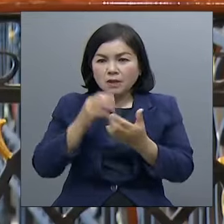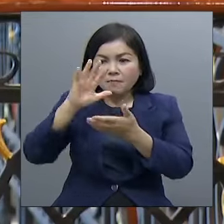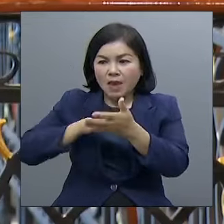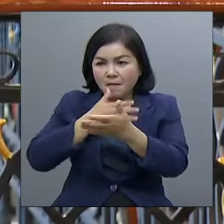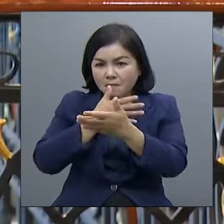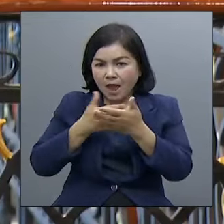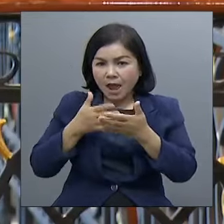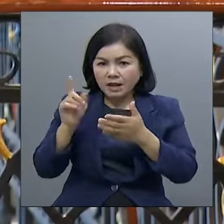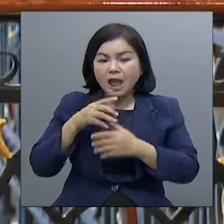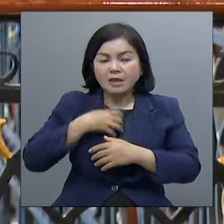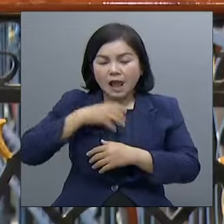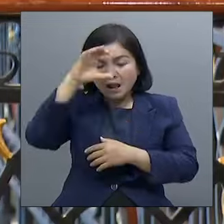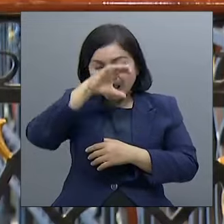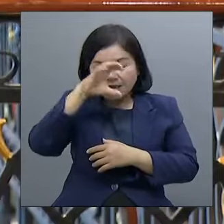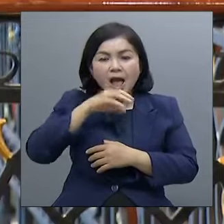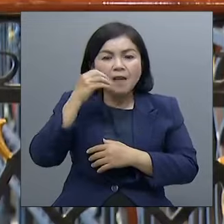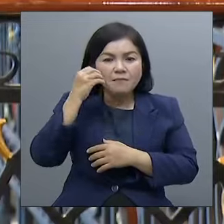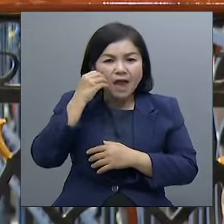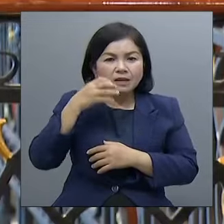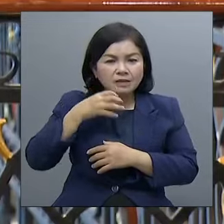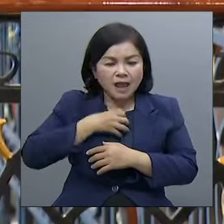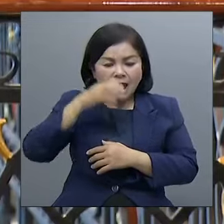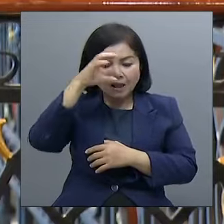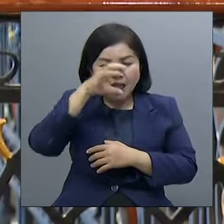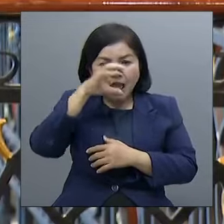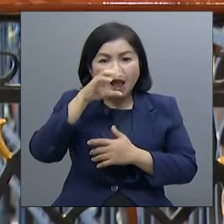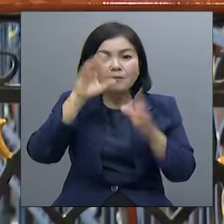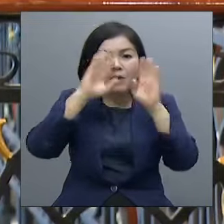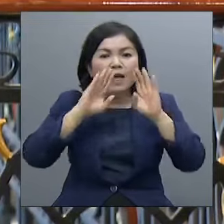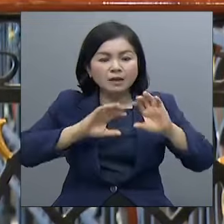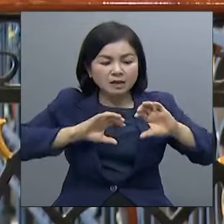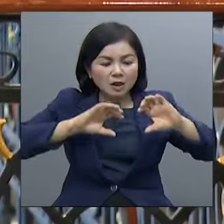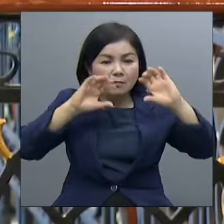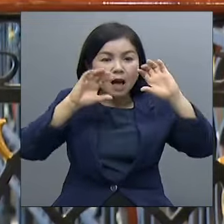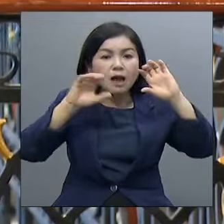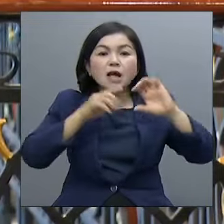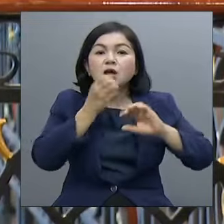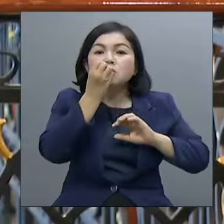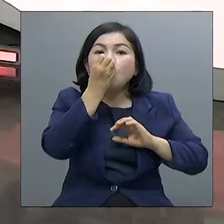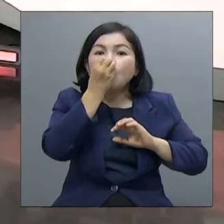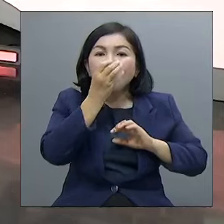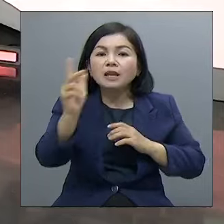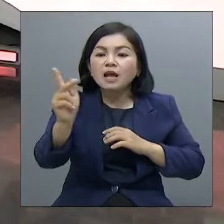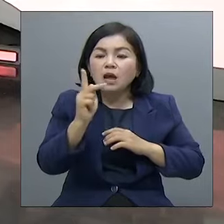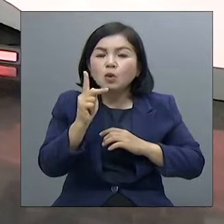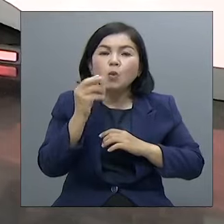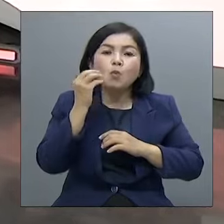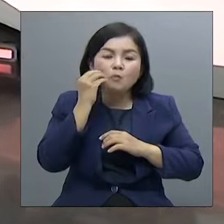ที่คนอยากหาบ้านอยากได้มากที่สุดจากภาครัฐนั่นก็คือการลดดอกเบี้ยสินเชื่อบ้านค่ะ ขอบคุณค่ะ